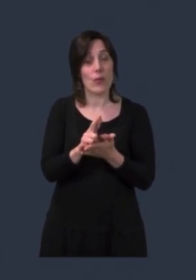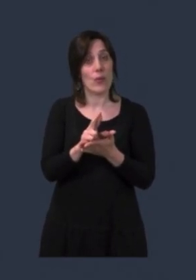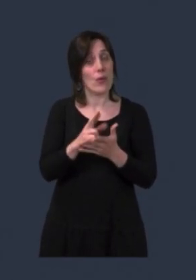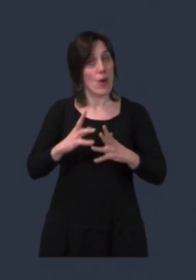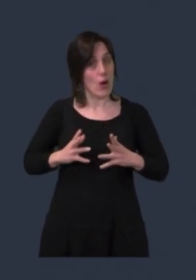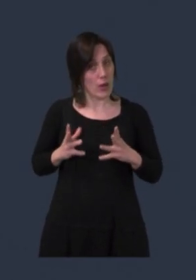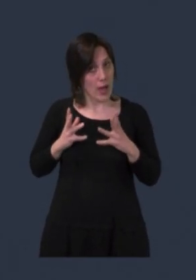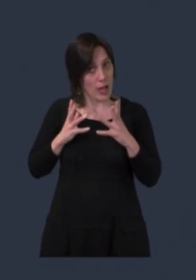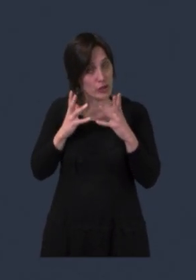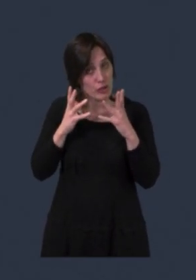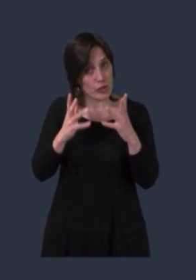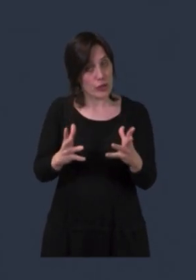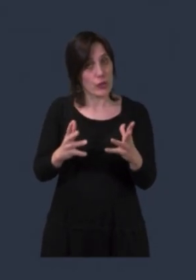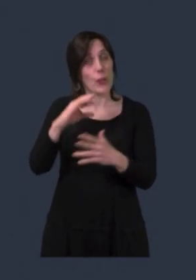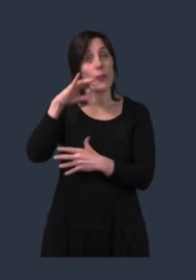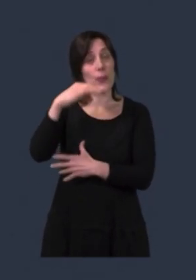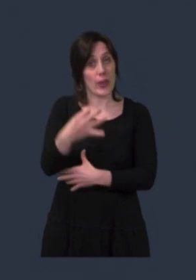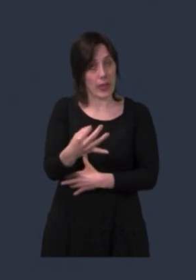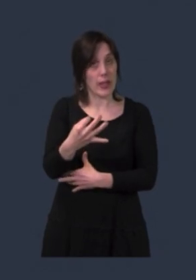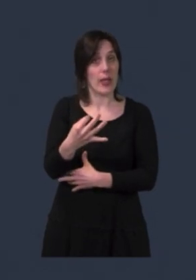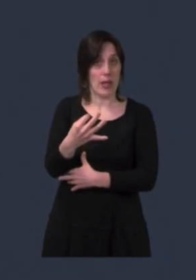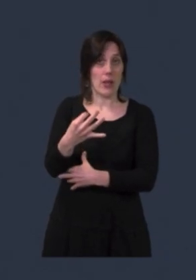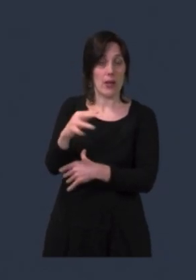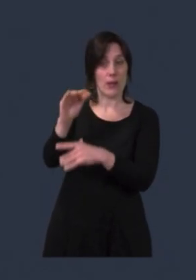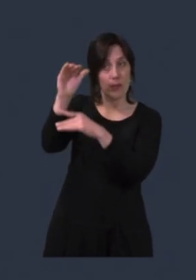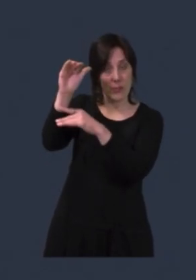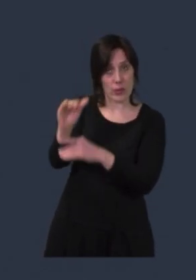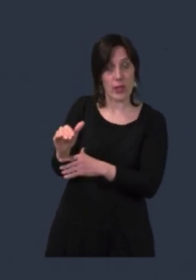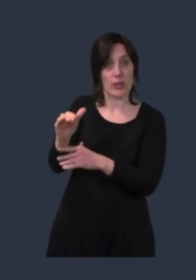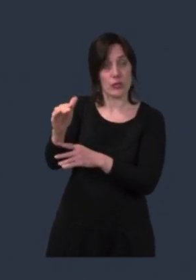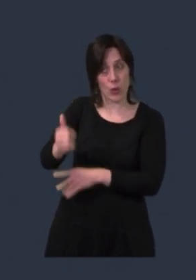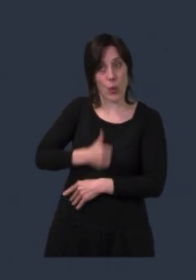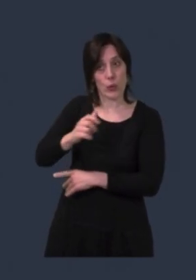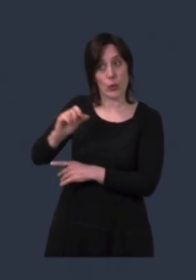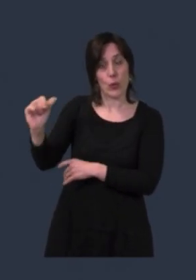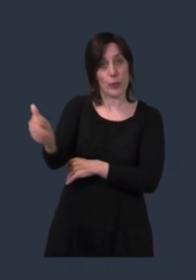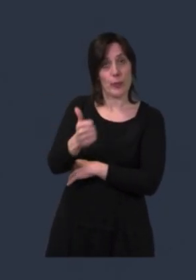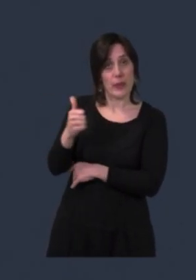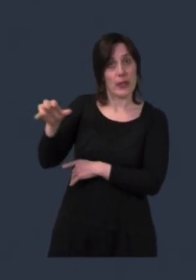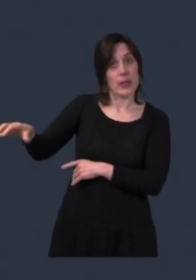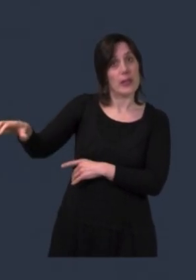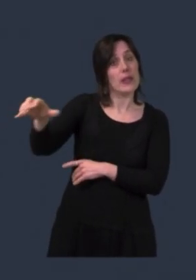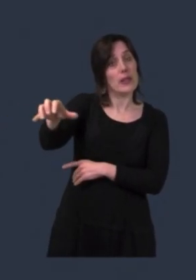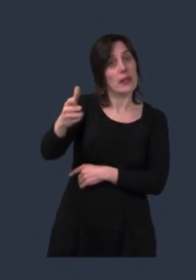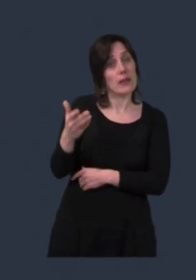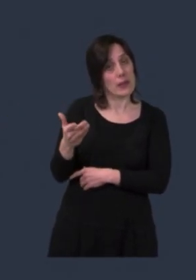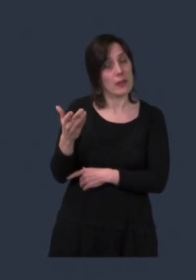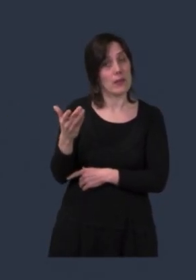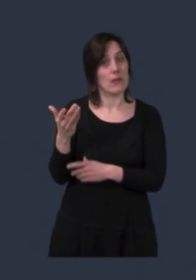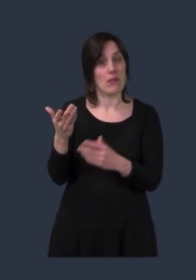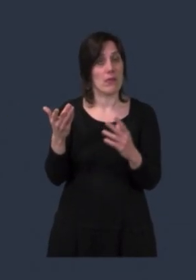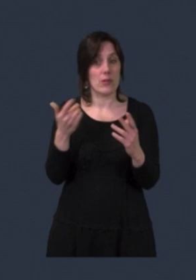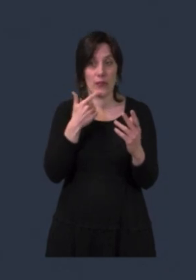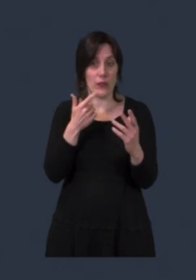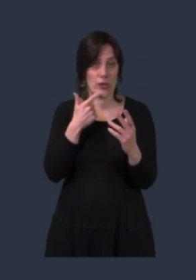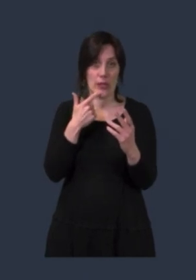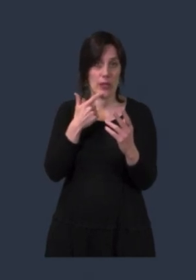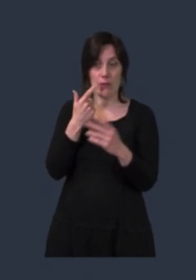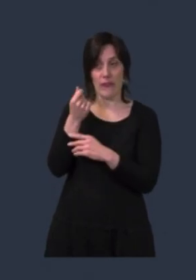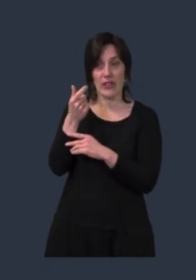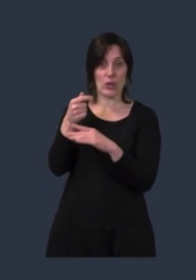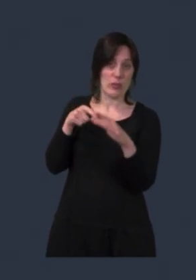s'engage à préserver l'autonomie de ces groupements de communes et leur libre administration, notamment en garantissant qu'aucune discrimination